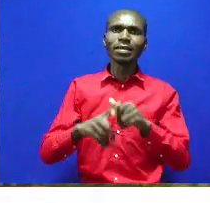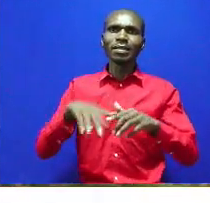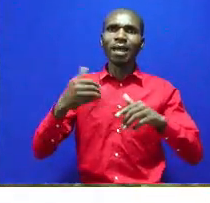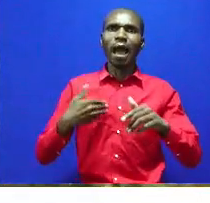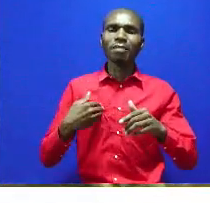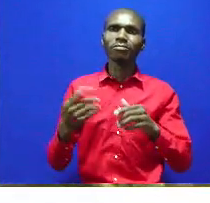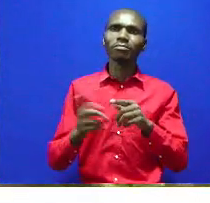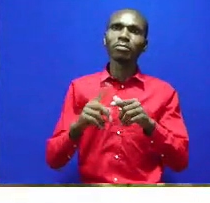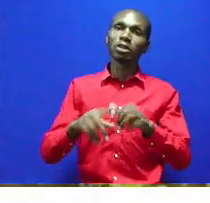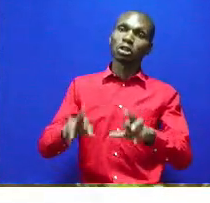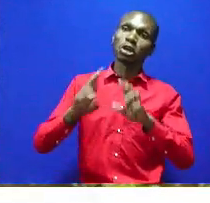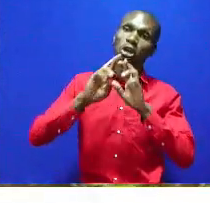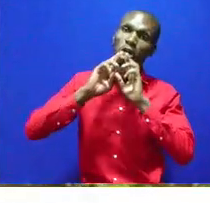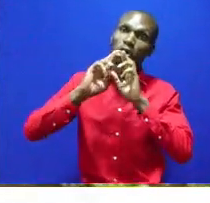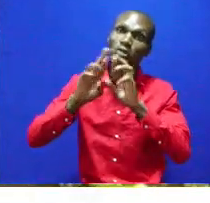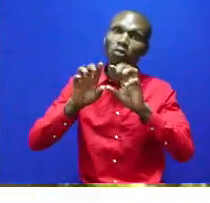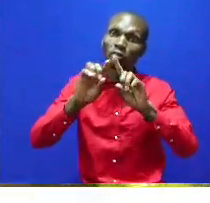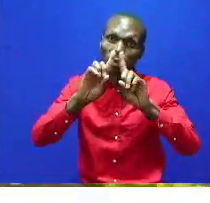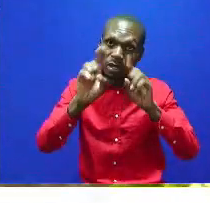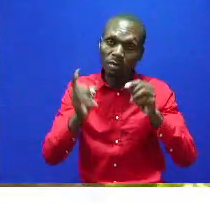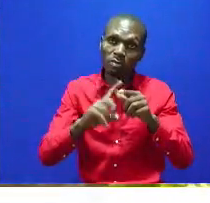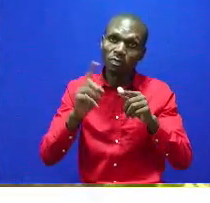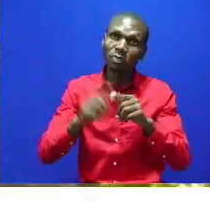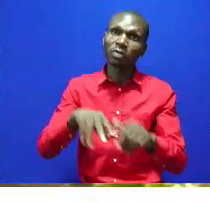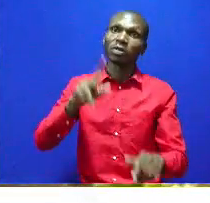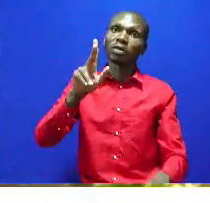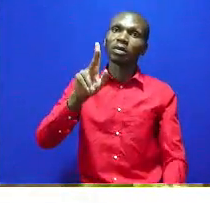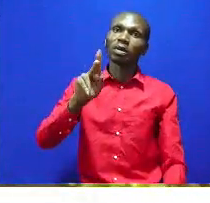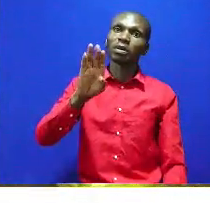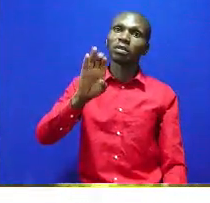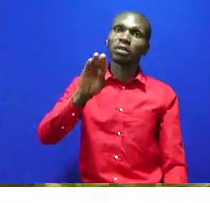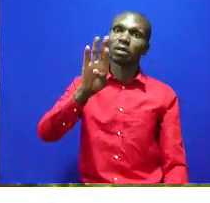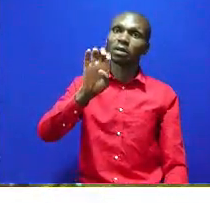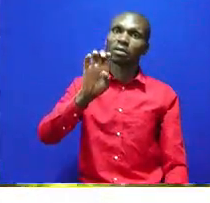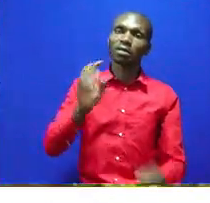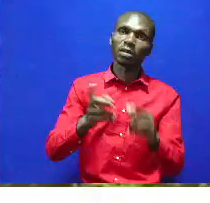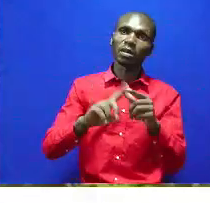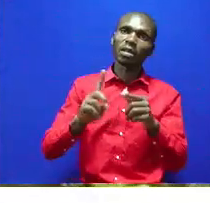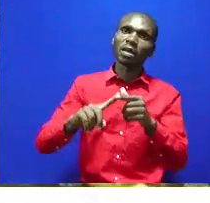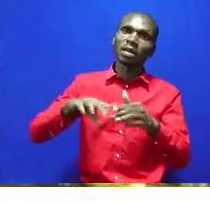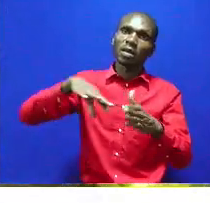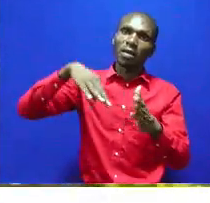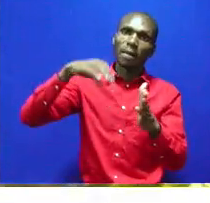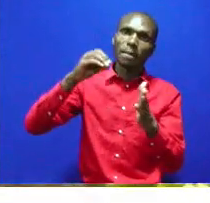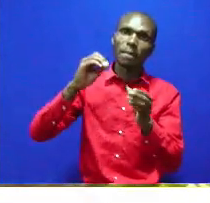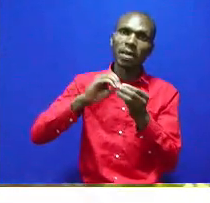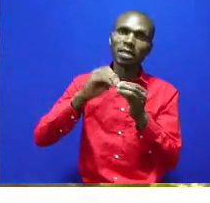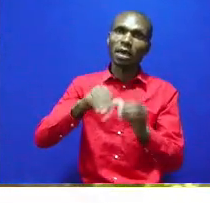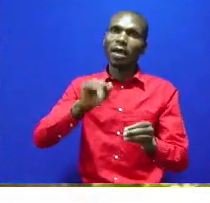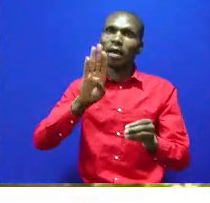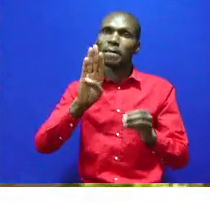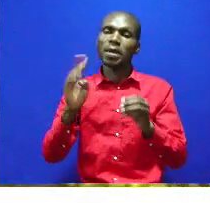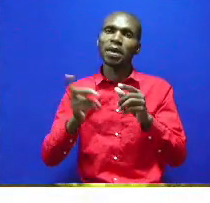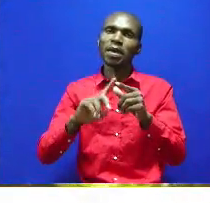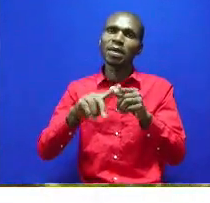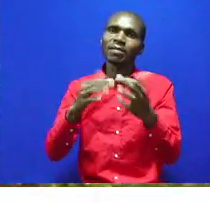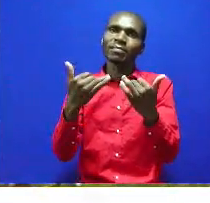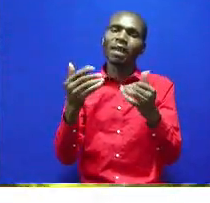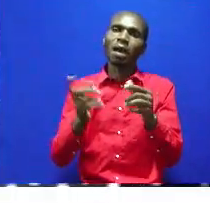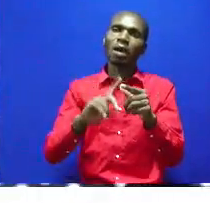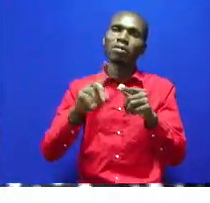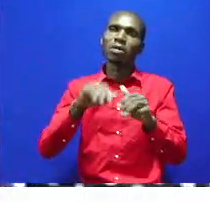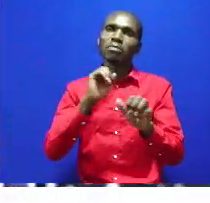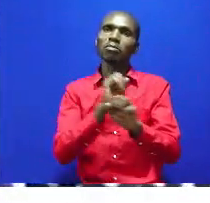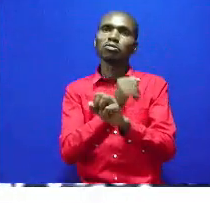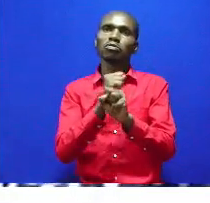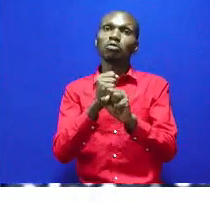anyorira machibwae ya matemwa manene a KCSE yu mwako eta na konyore B-plane asa rochibu na tanya koretibu ya.